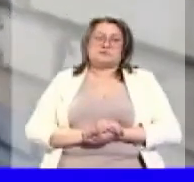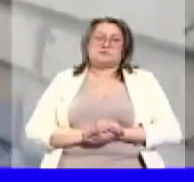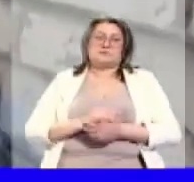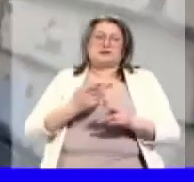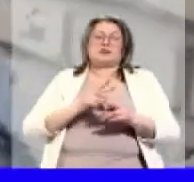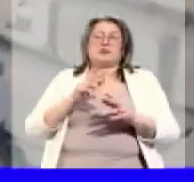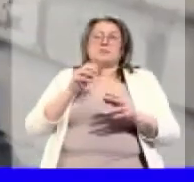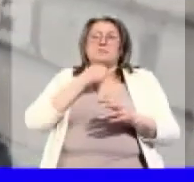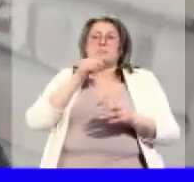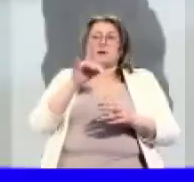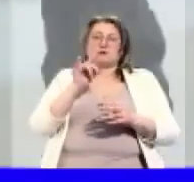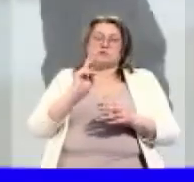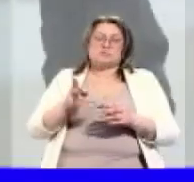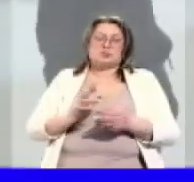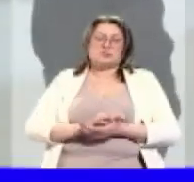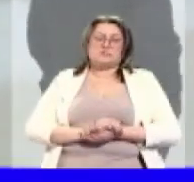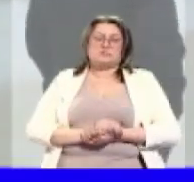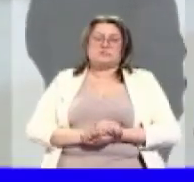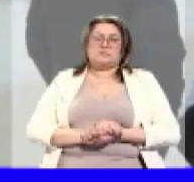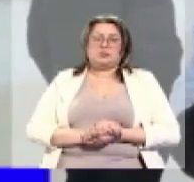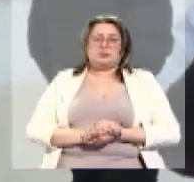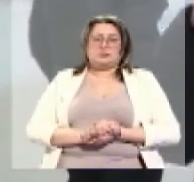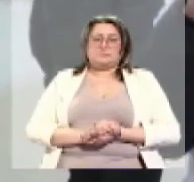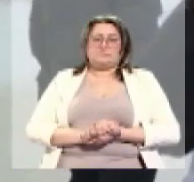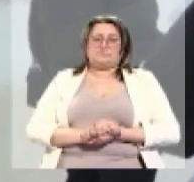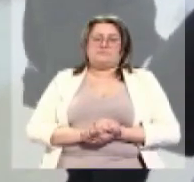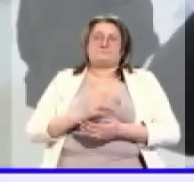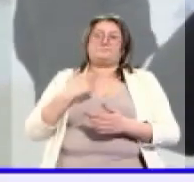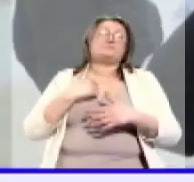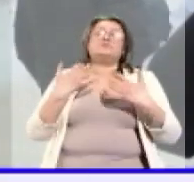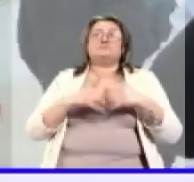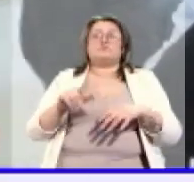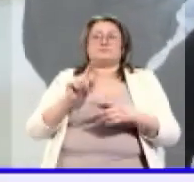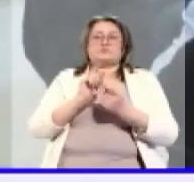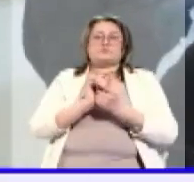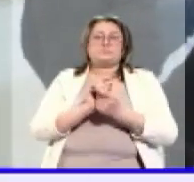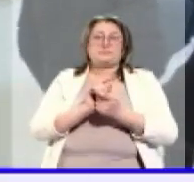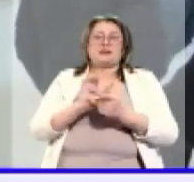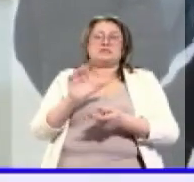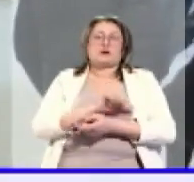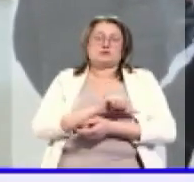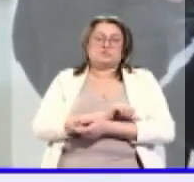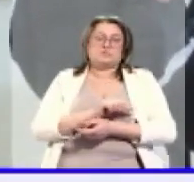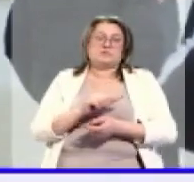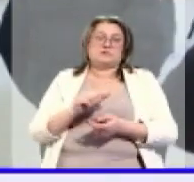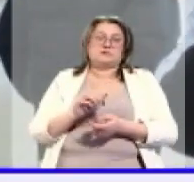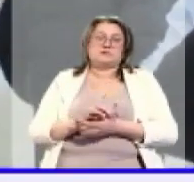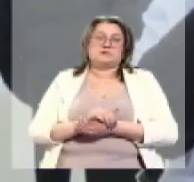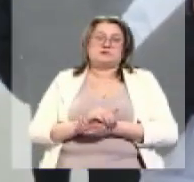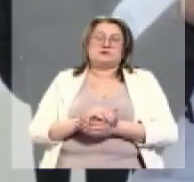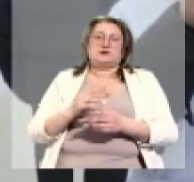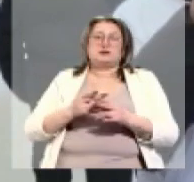қалай балта шапқанын білмей қалады. Видимо, на акцию закрашивания стен от наркотических